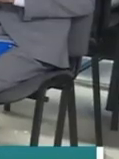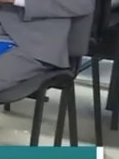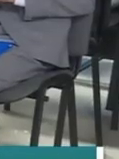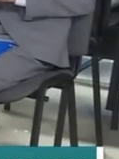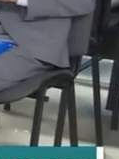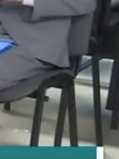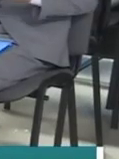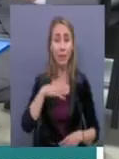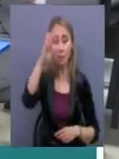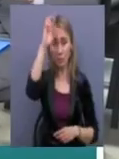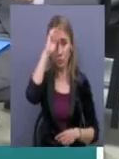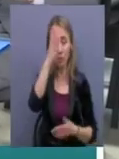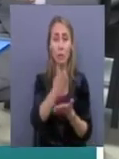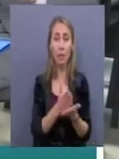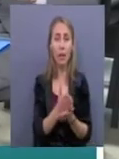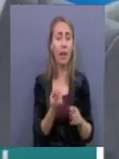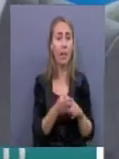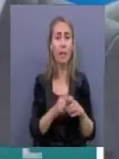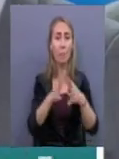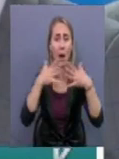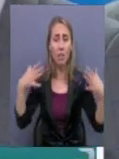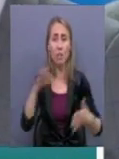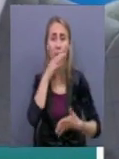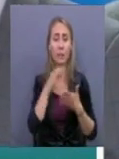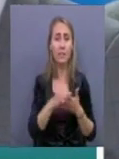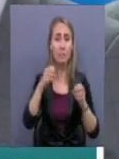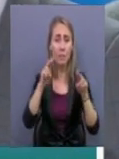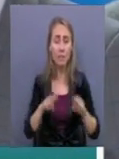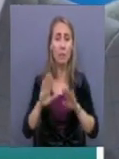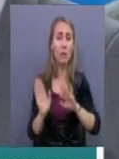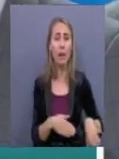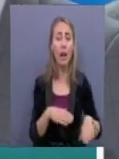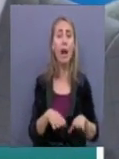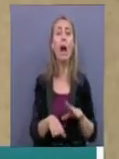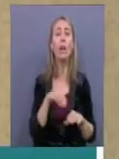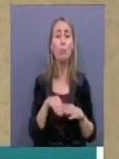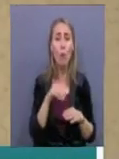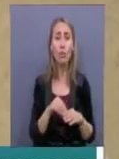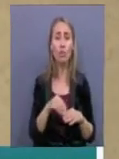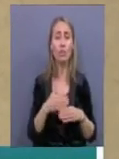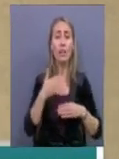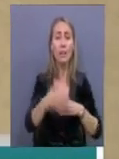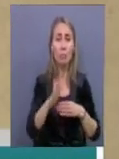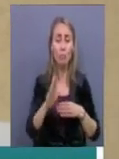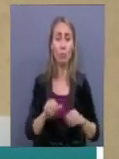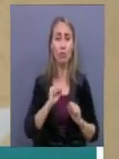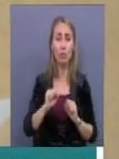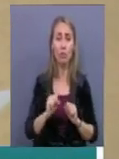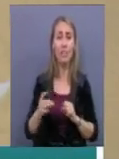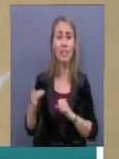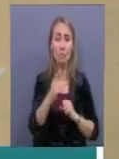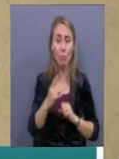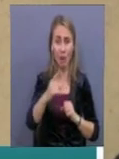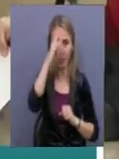Мемлекеттік қызметші болу үлкен жауапкершілік. Сондықтан да болар, іріктеу кезеңінен өткен мамандардың өз жобаларын қорғауға тыңғылықты